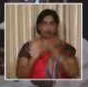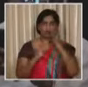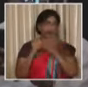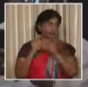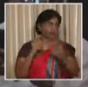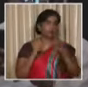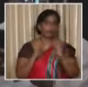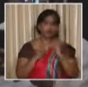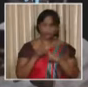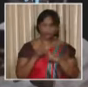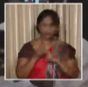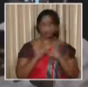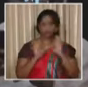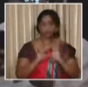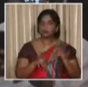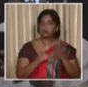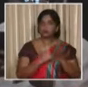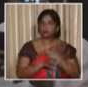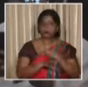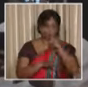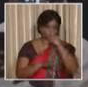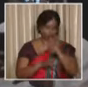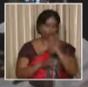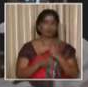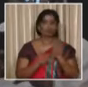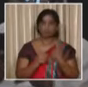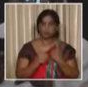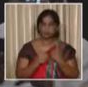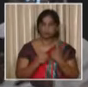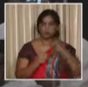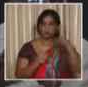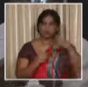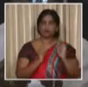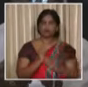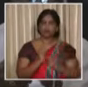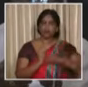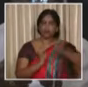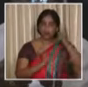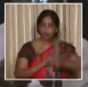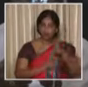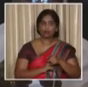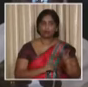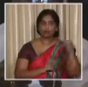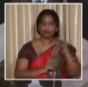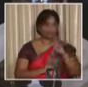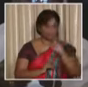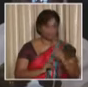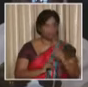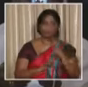ප්‍රශ්නයක්. නමුත් මේ පසුගිය සතිය වෙන විට අපිට අනුකමිටුව මගින් අනුමැතිය ලබා දීලා තිනවා. ඔබතුමා කිව්ව